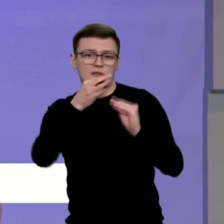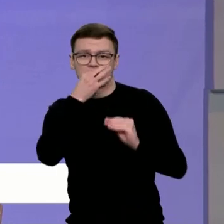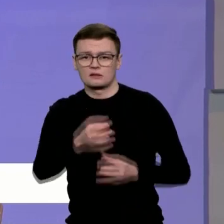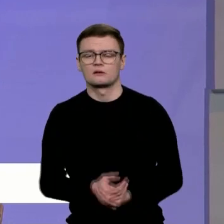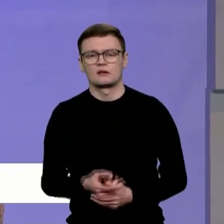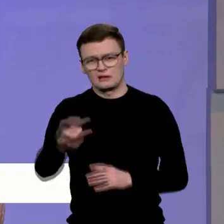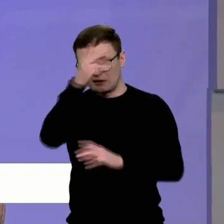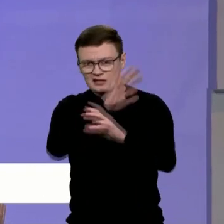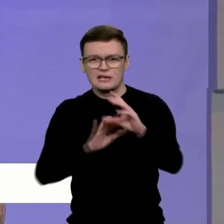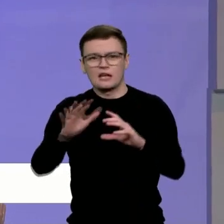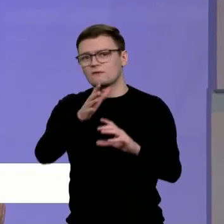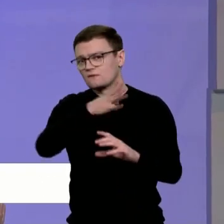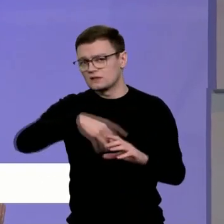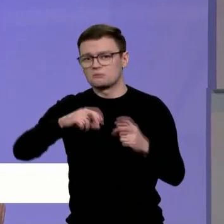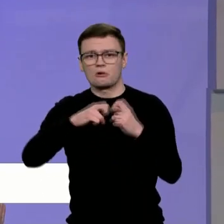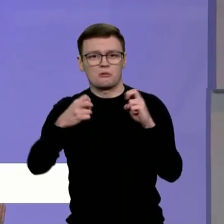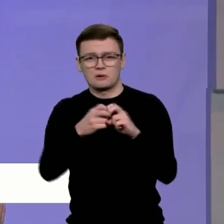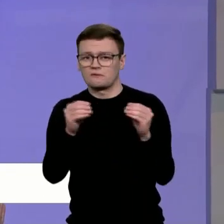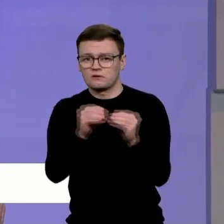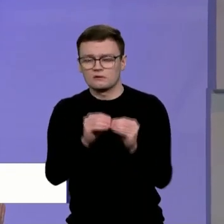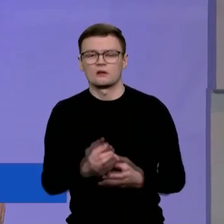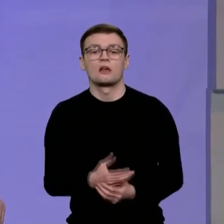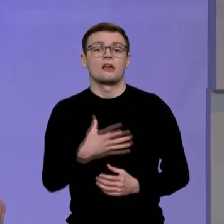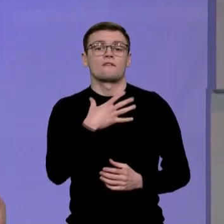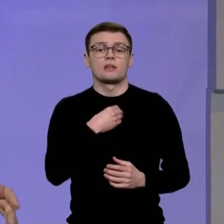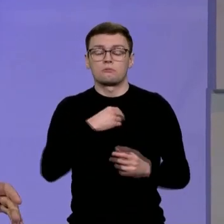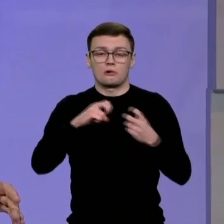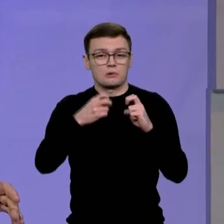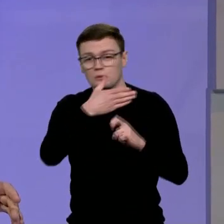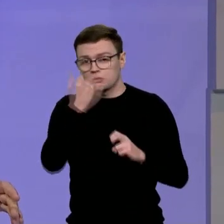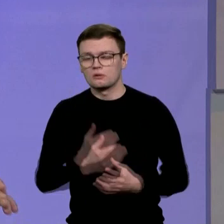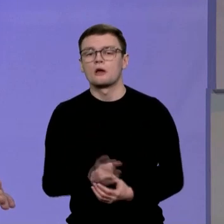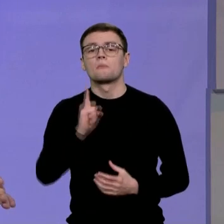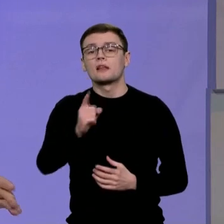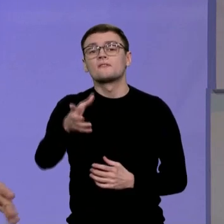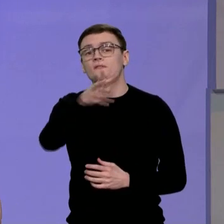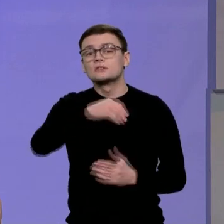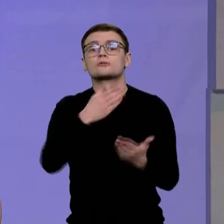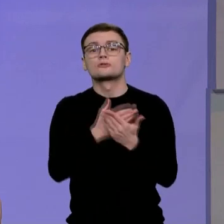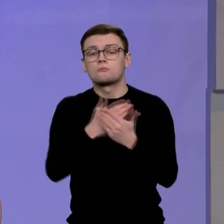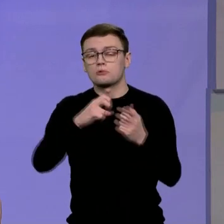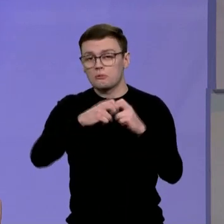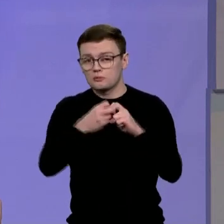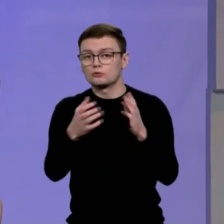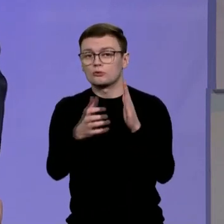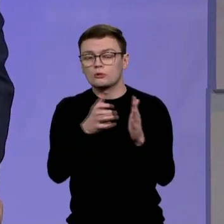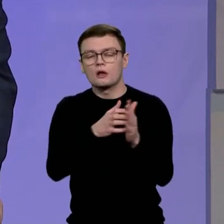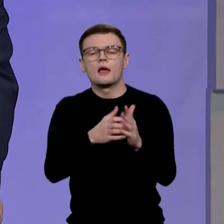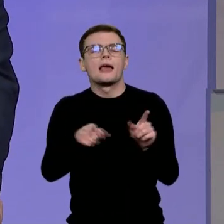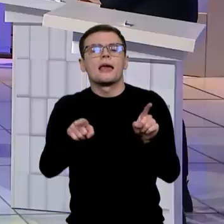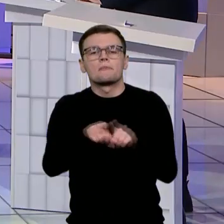yra ta pati problema. Visur. Taip, Vilniuje ne problema, sakiau, Vilniuje kad yra problema. Visur yra kvalifikuotų darbuotojų problema. Trūkumas, kaip Šiauliai matytų